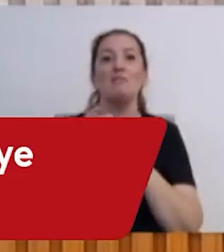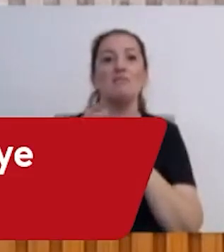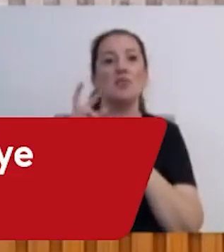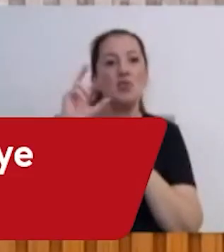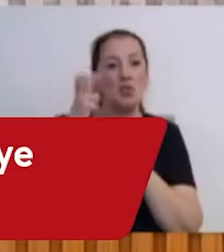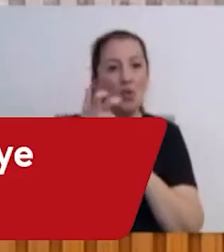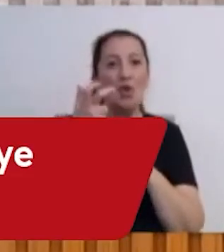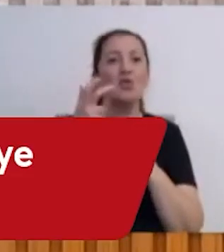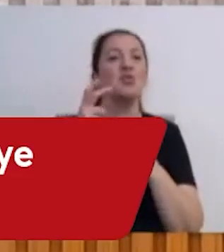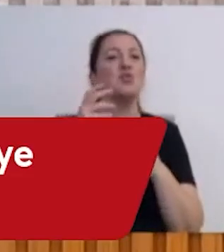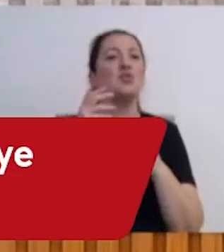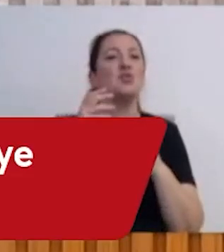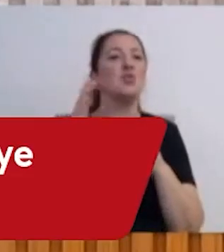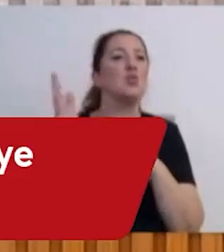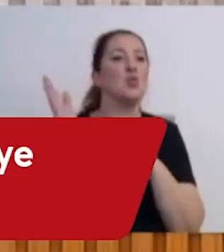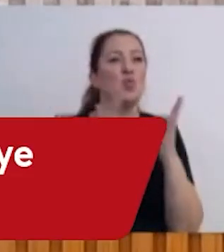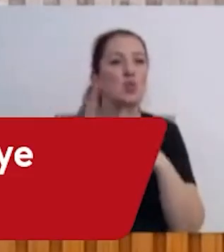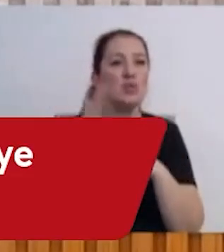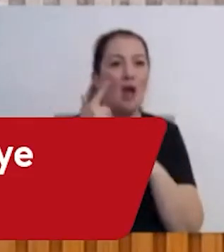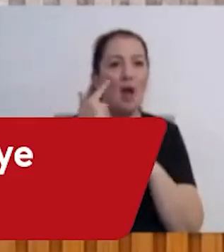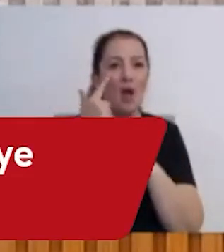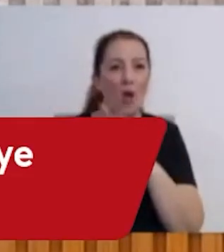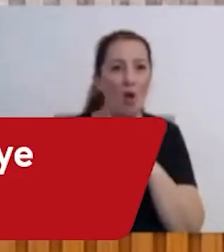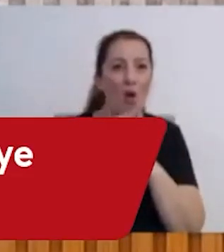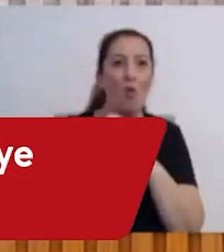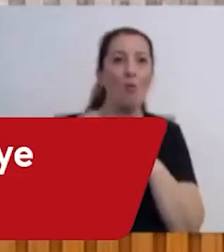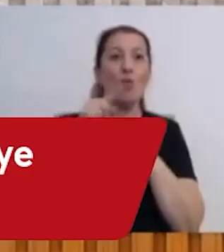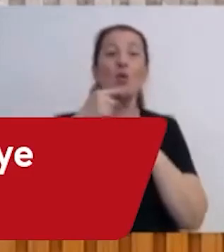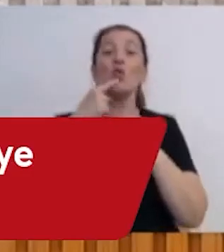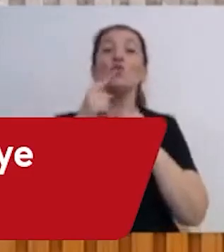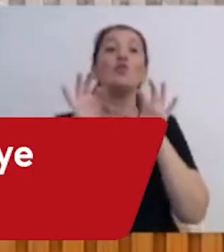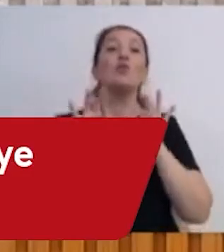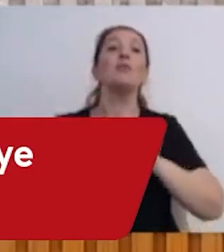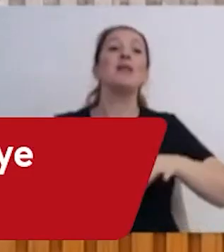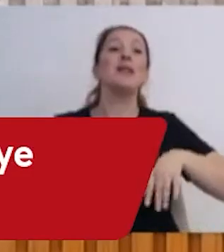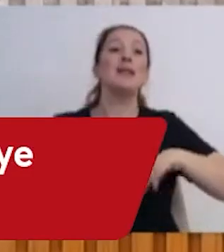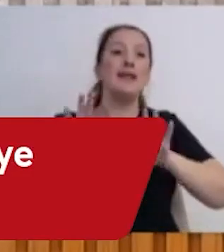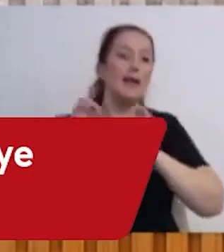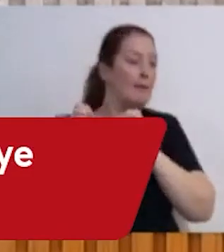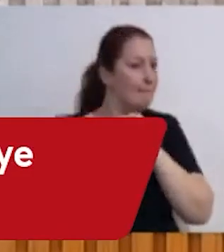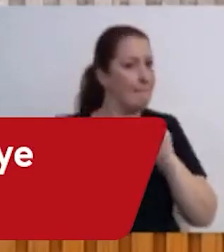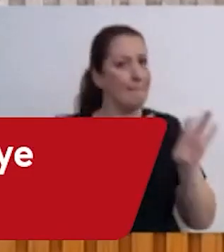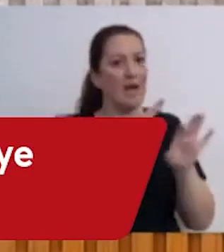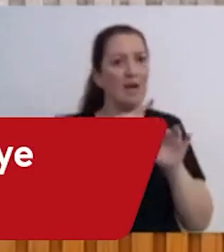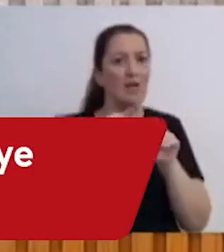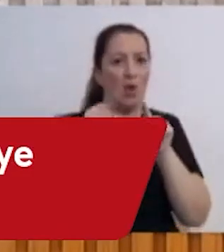güneş, rüzgar enerjisi, güneş enerjisi, bunları konuşmamız mümkün değildi. Bırakın onları,